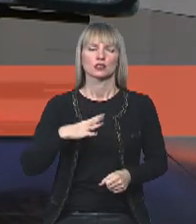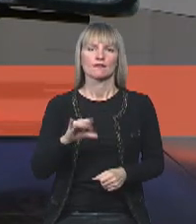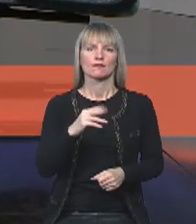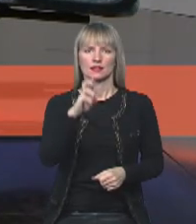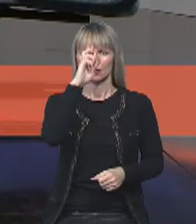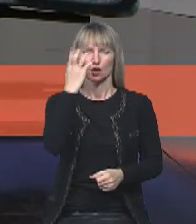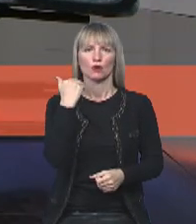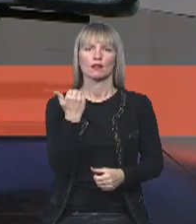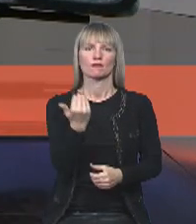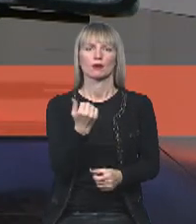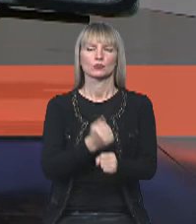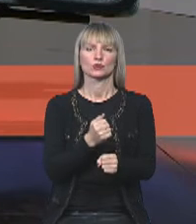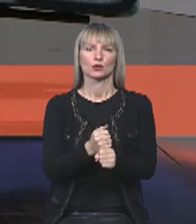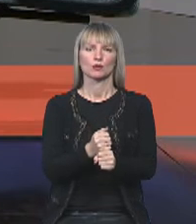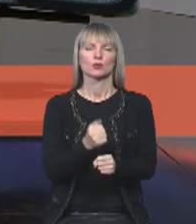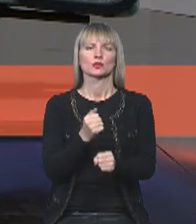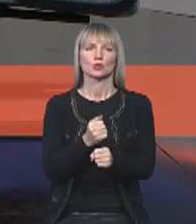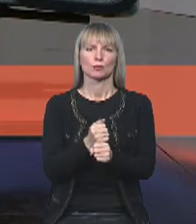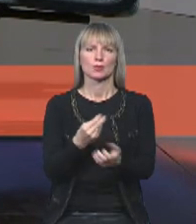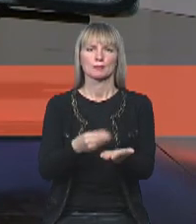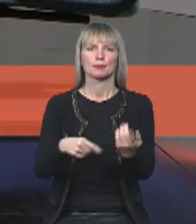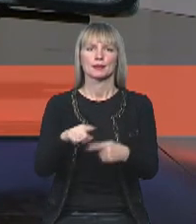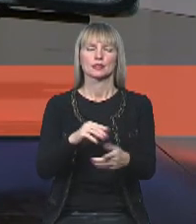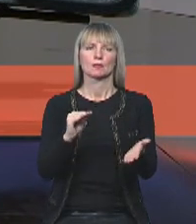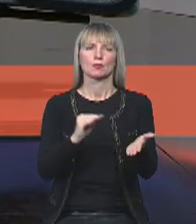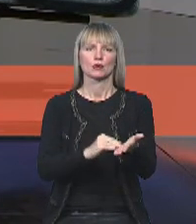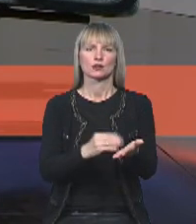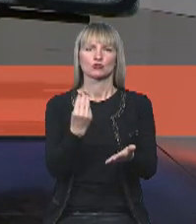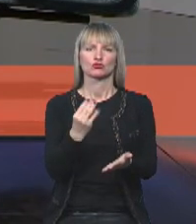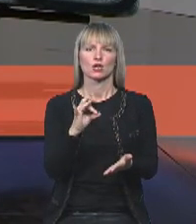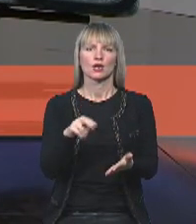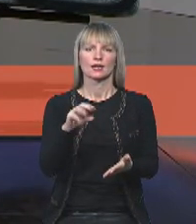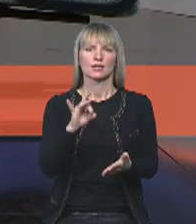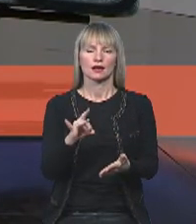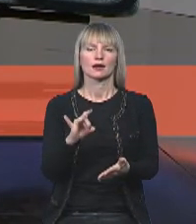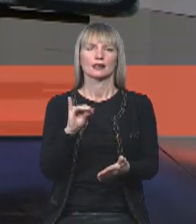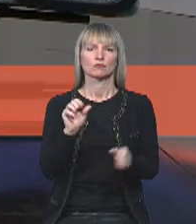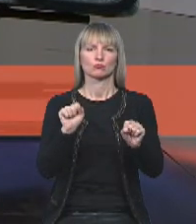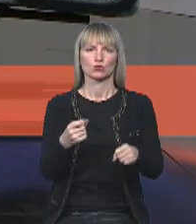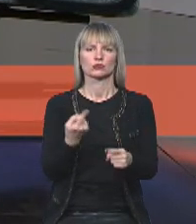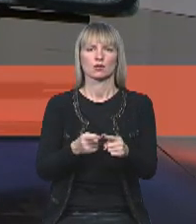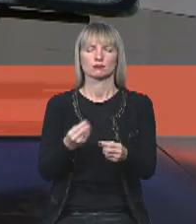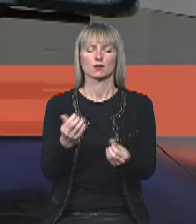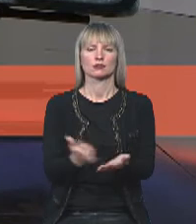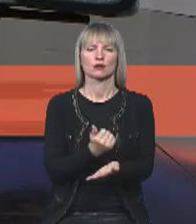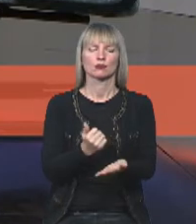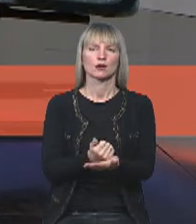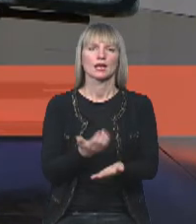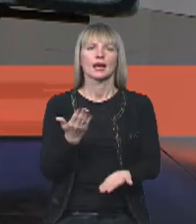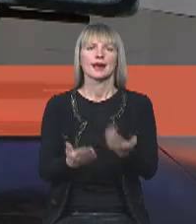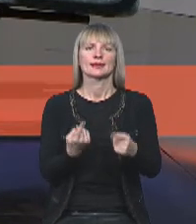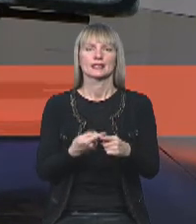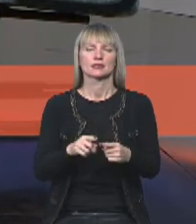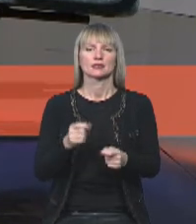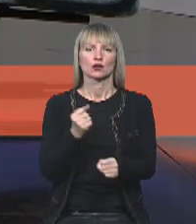держави, коли вона вам зробить. Зробіть бізнес, поставте шредер і заробляйте на цьому, якщо це так легко. А якщо це